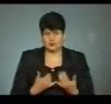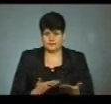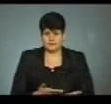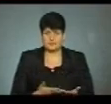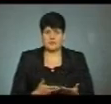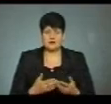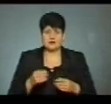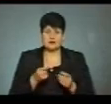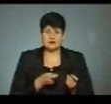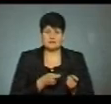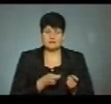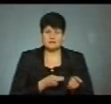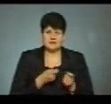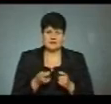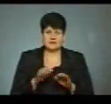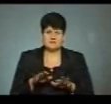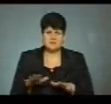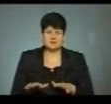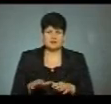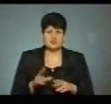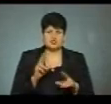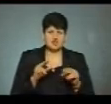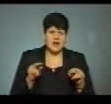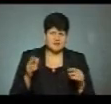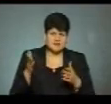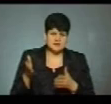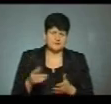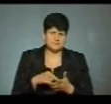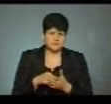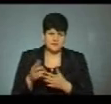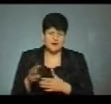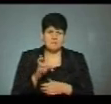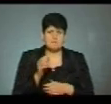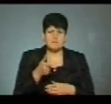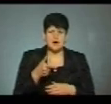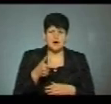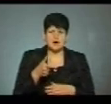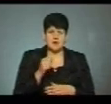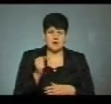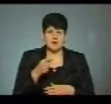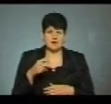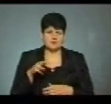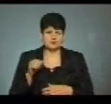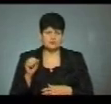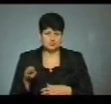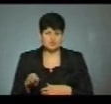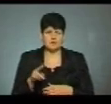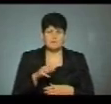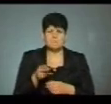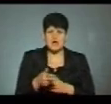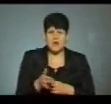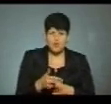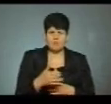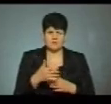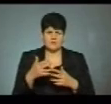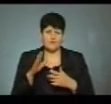І докидували там по місцях, наприклад, там Щастя, далі там в Бахмут, колишній Артемівськ, в Маріуполь, так по точках,